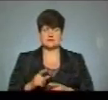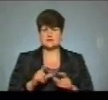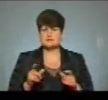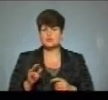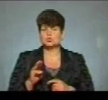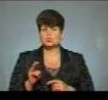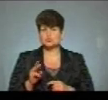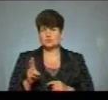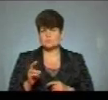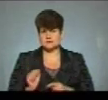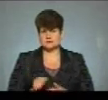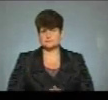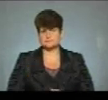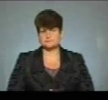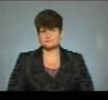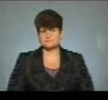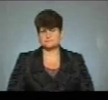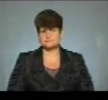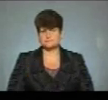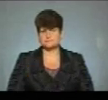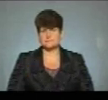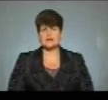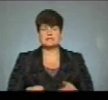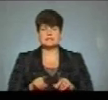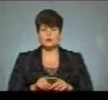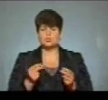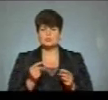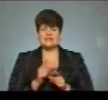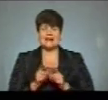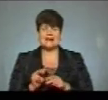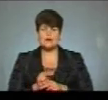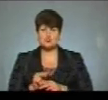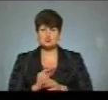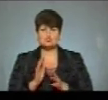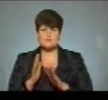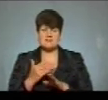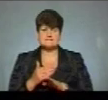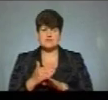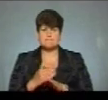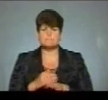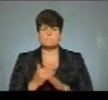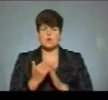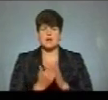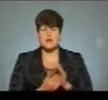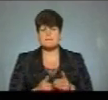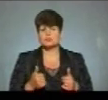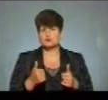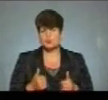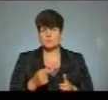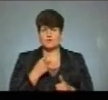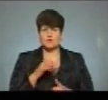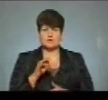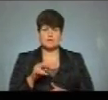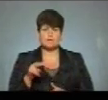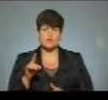Це можна назвати і візитівкою Шумська. Також кошти на реконструкцію парку виділить програма «Добре», каже її представник Олег